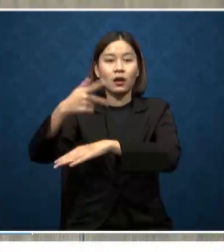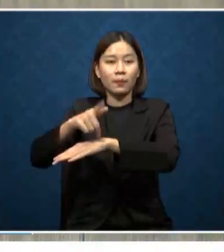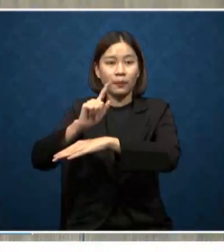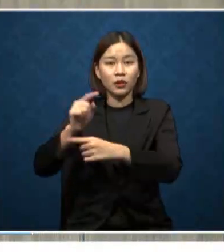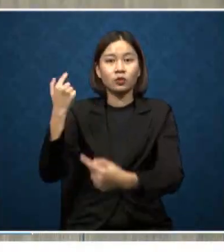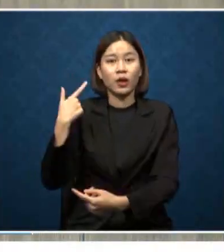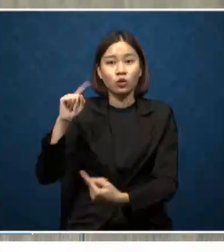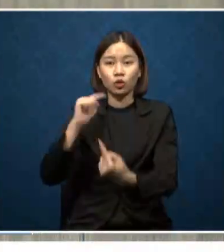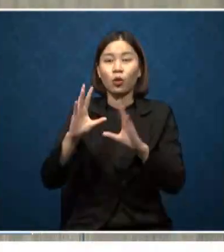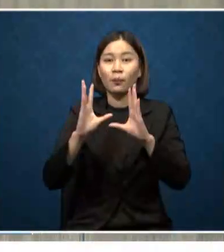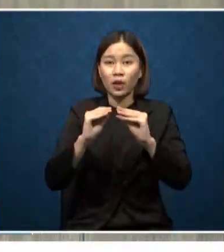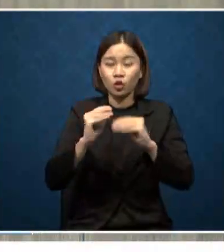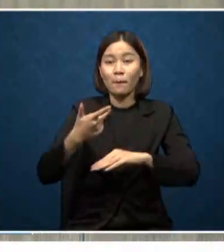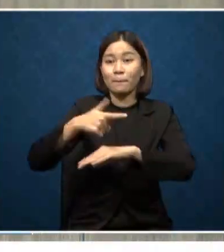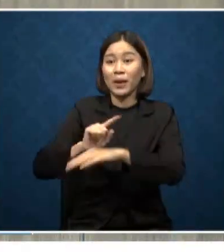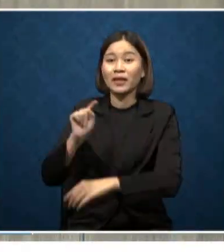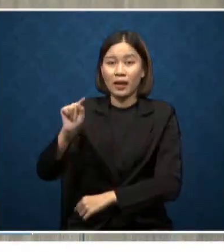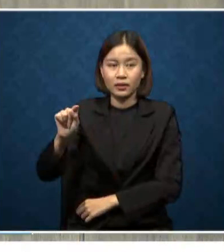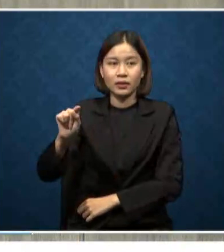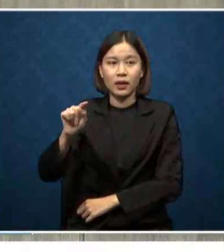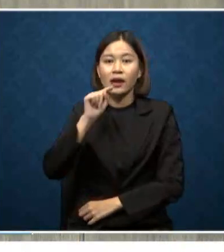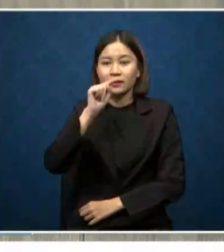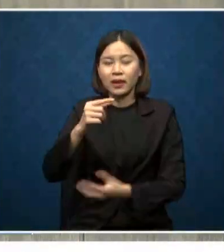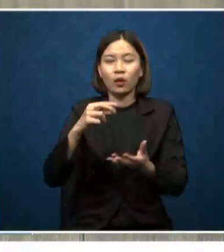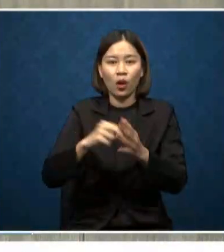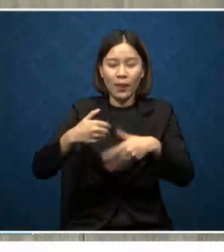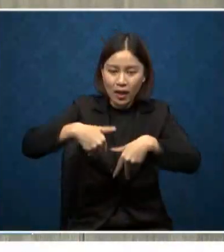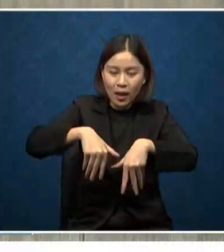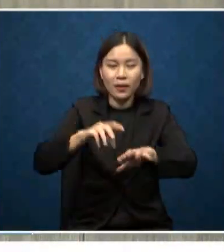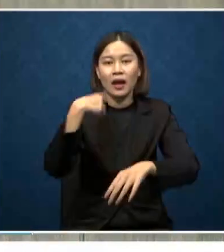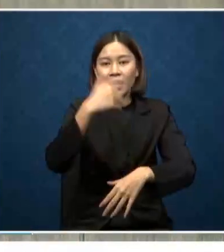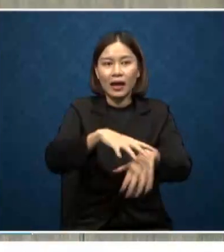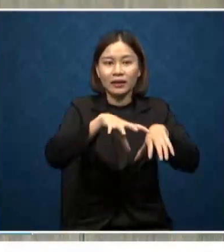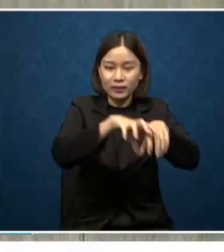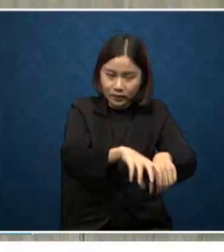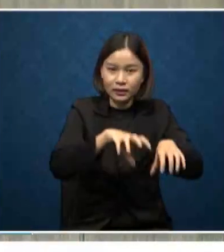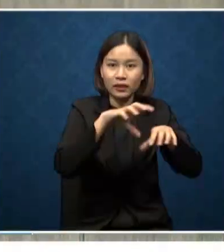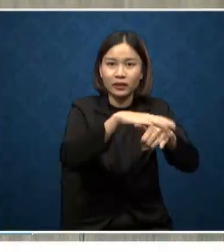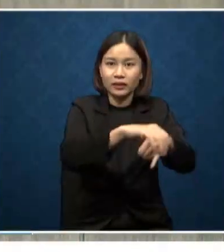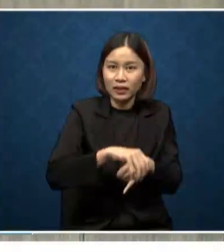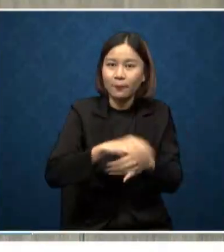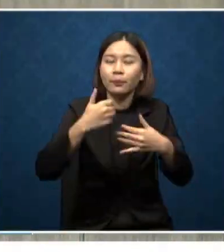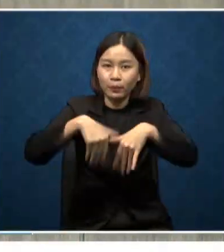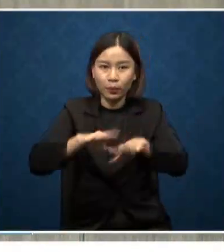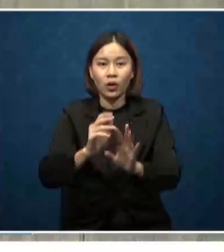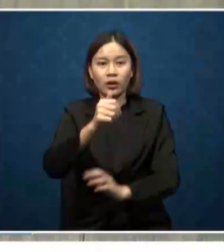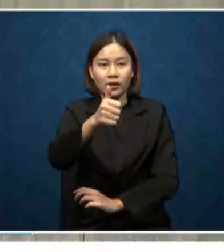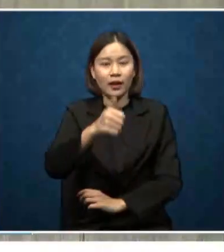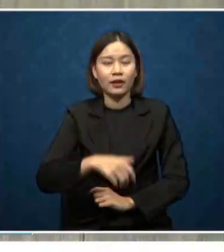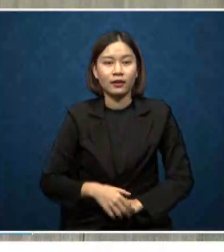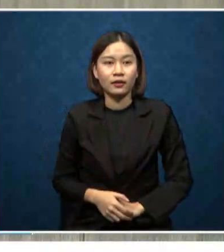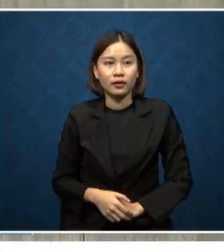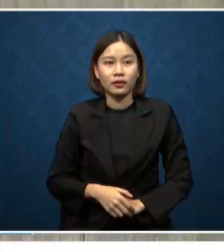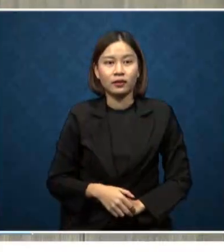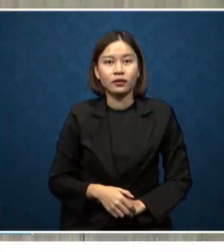ประโยชน์การประชุมสภาประธานสภาผู้นั้นอาจสั่งให้ปล่อยตัวผู้ถูกจับให้มาประชุมสภาได้ในวรรค